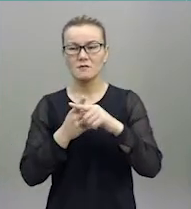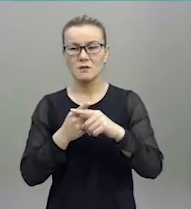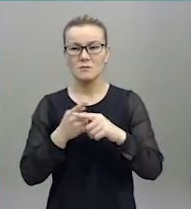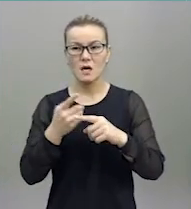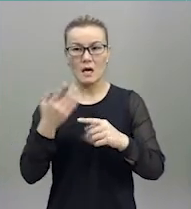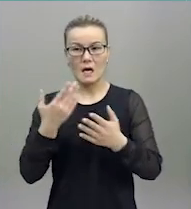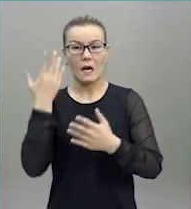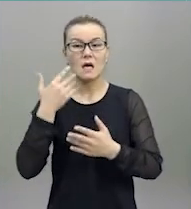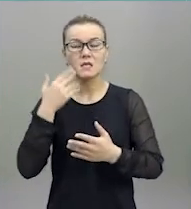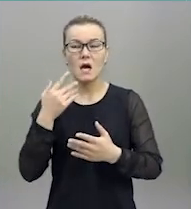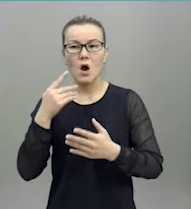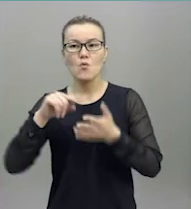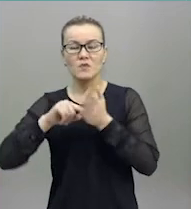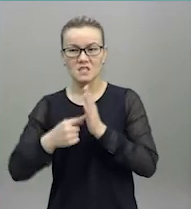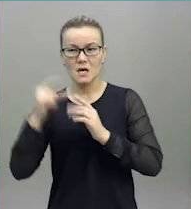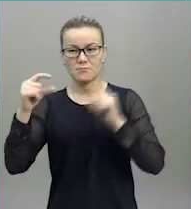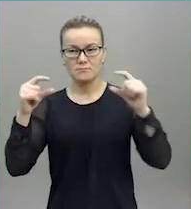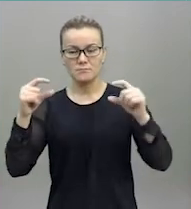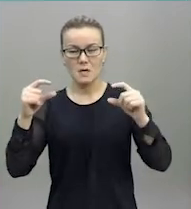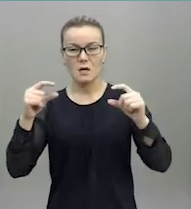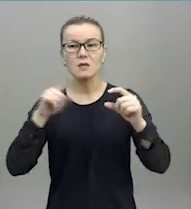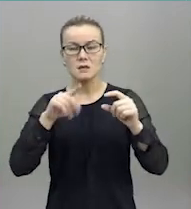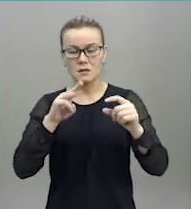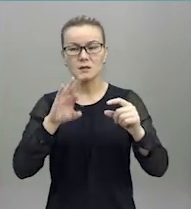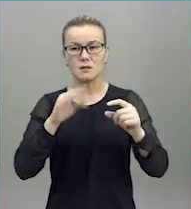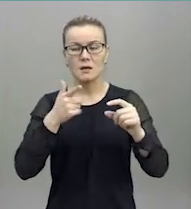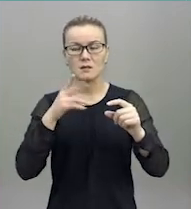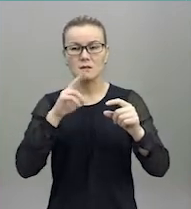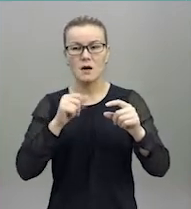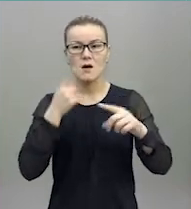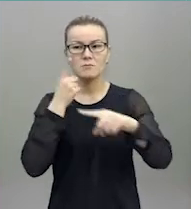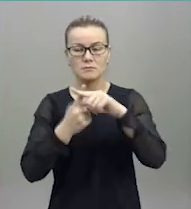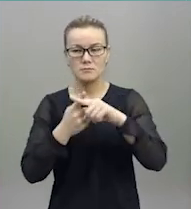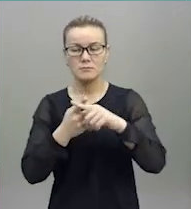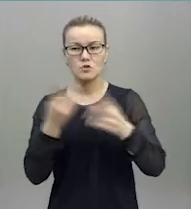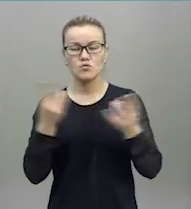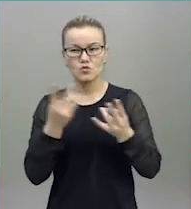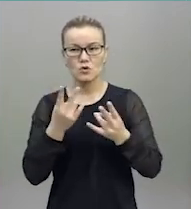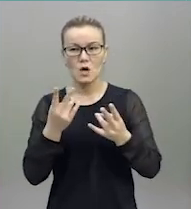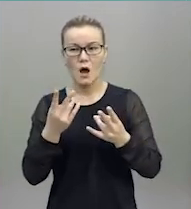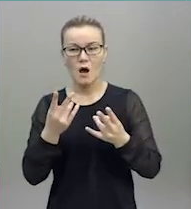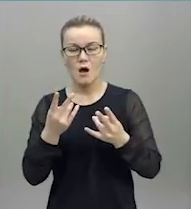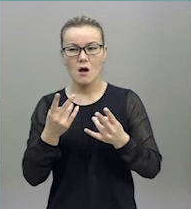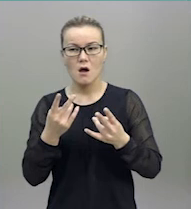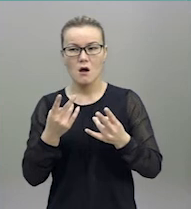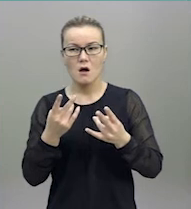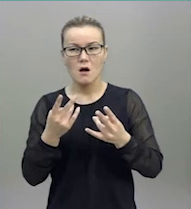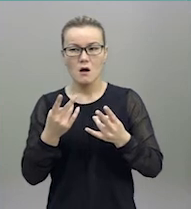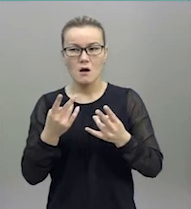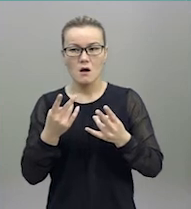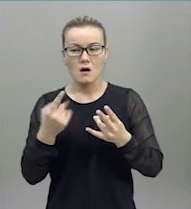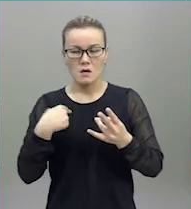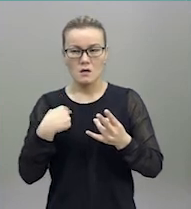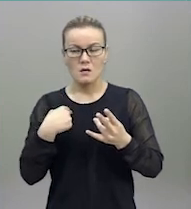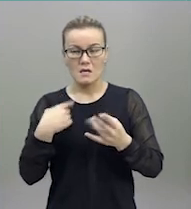умножении степеней с одинаковыми основаниями вот то есть если бы я x квадрат умножала на x-квадрат да я бы